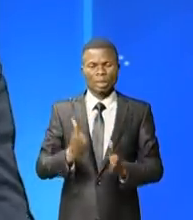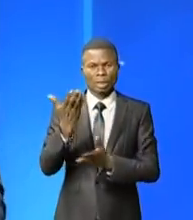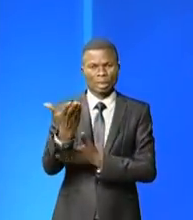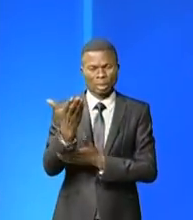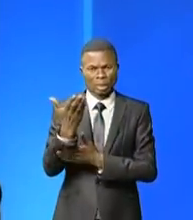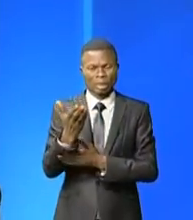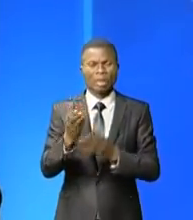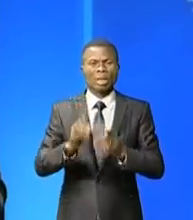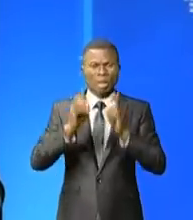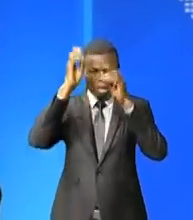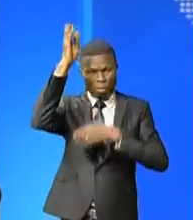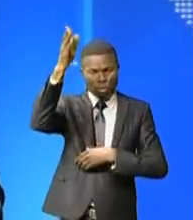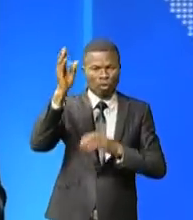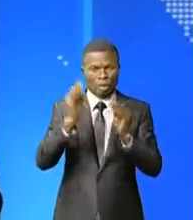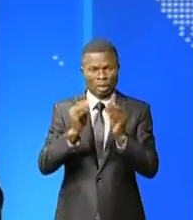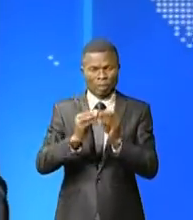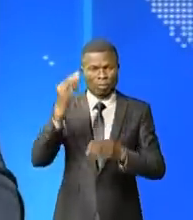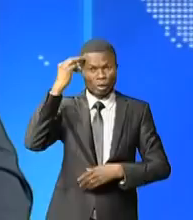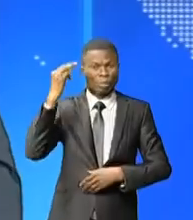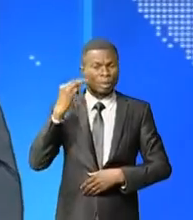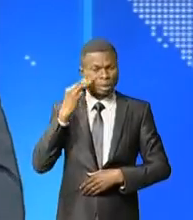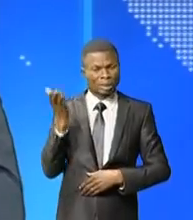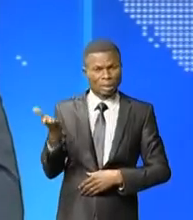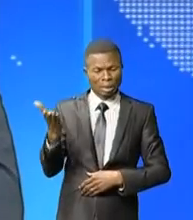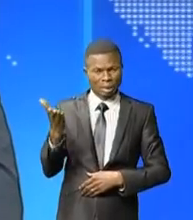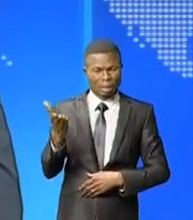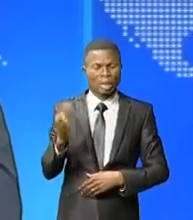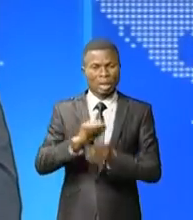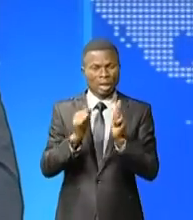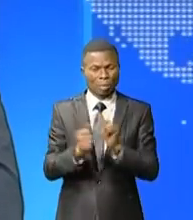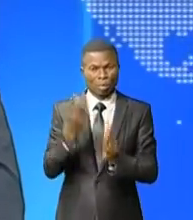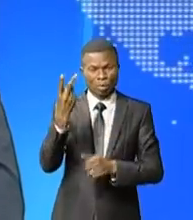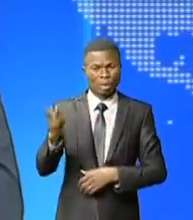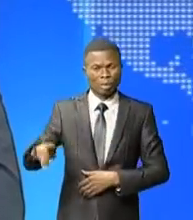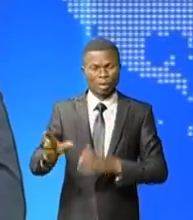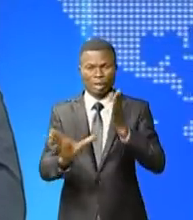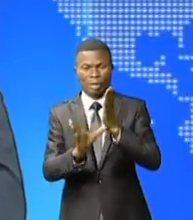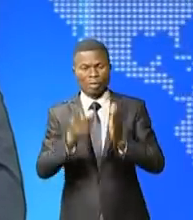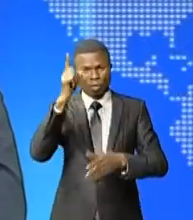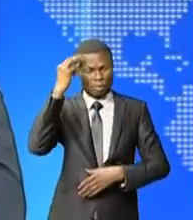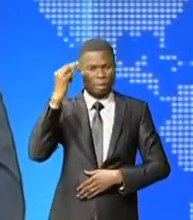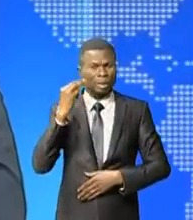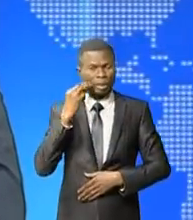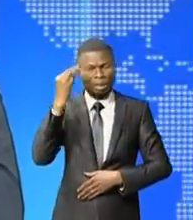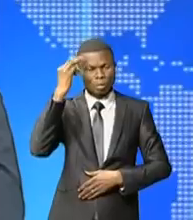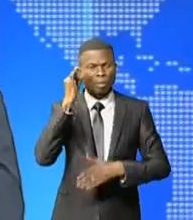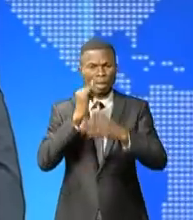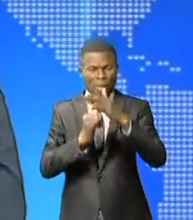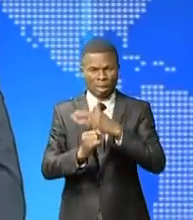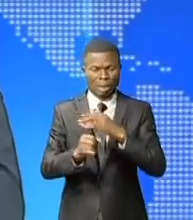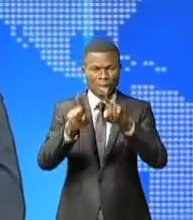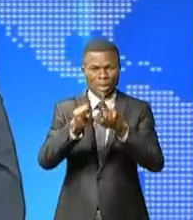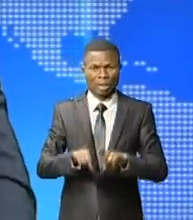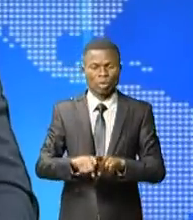à la session prochaine les ministres concernés à l'état de siège, notamment le vice-premier ministre, ministre de l'Intérieur,